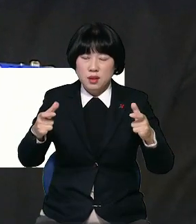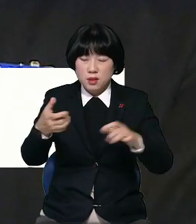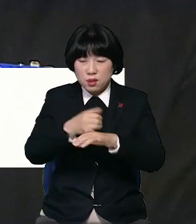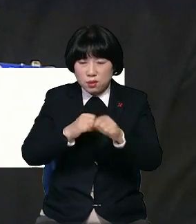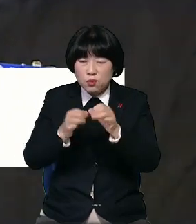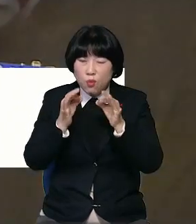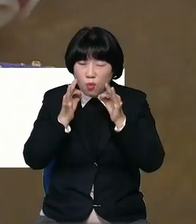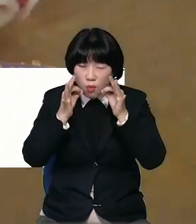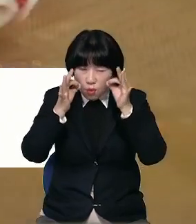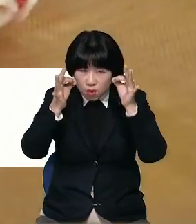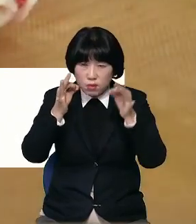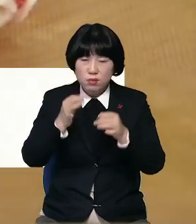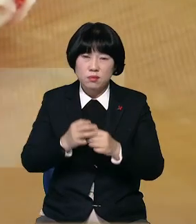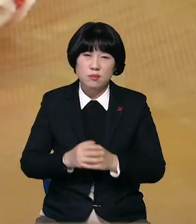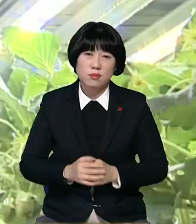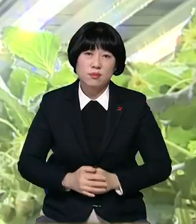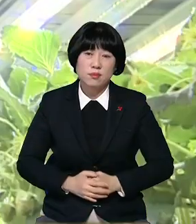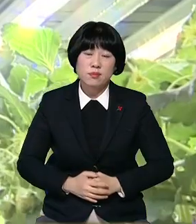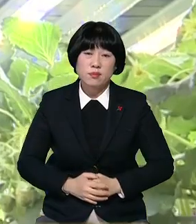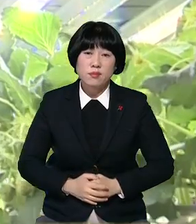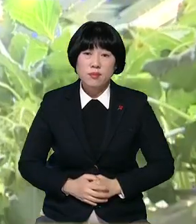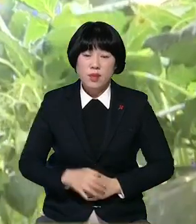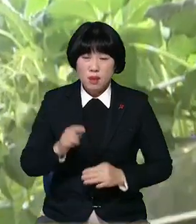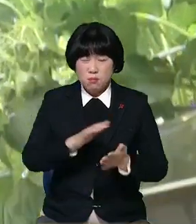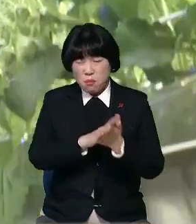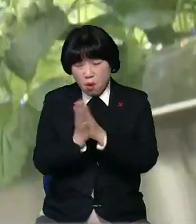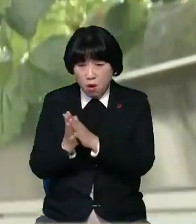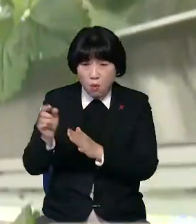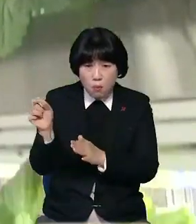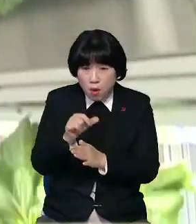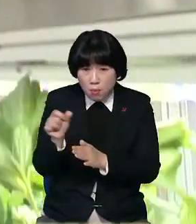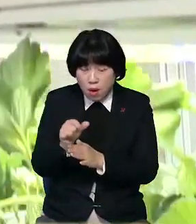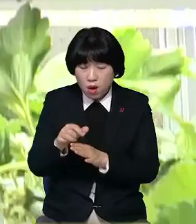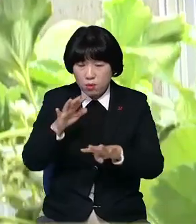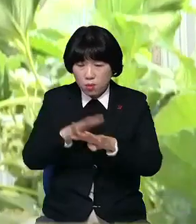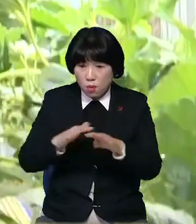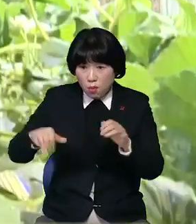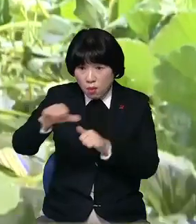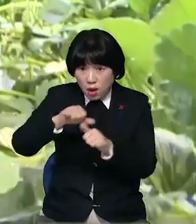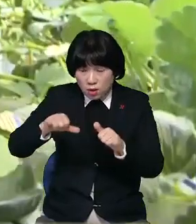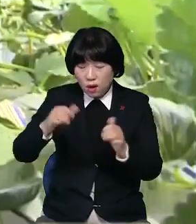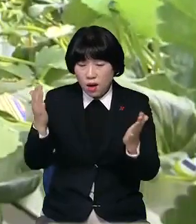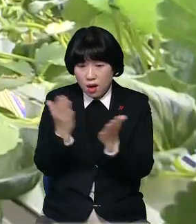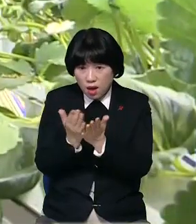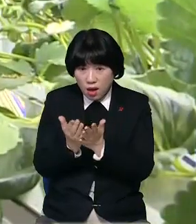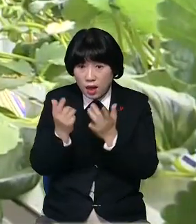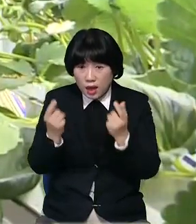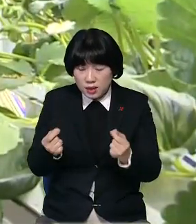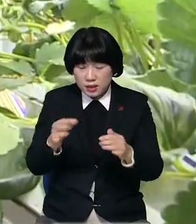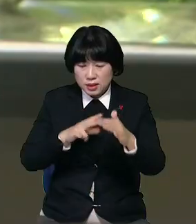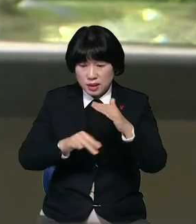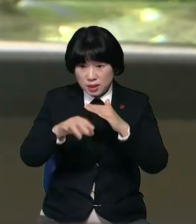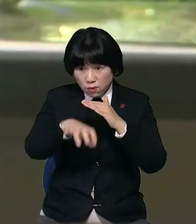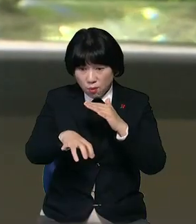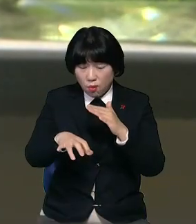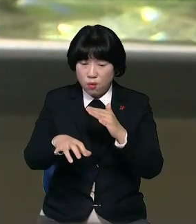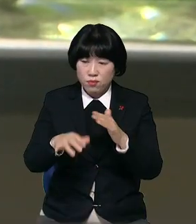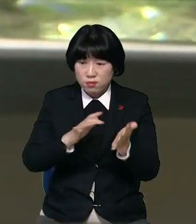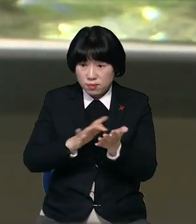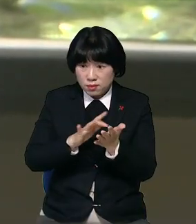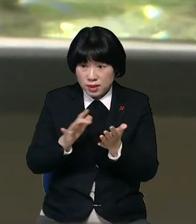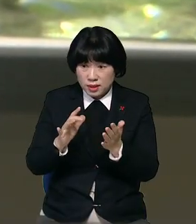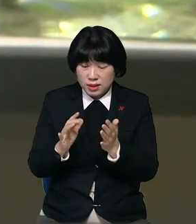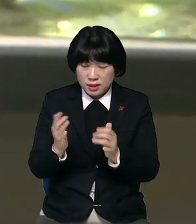적극 노력하도록 하겠습니다. 급변하는 농업 환경에 발맞춰 지하철역에 만들어진 스마트팜이 도심